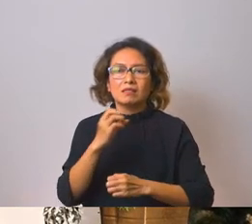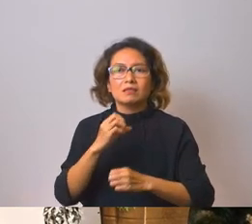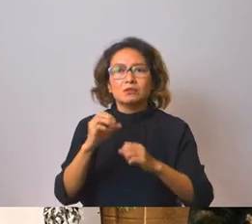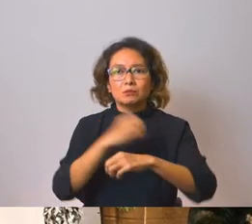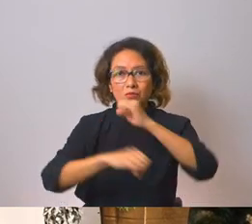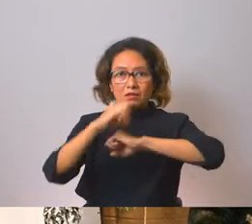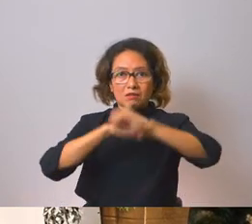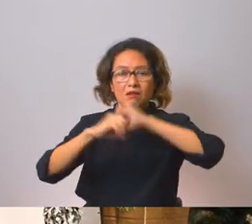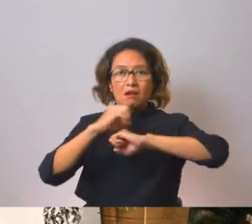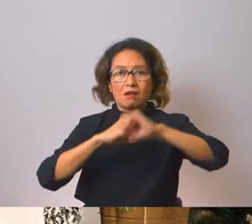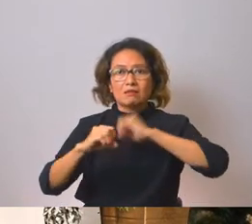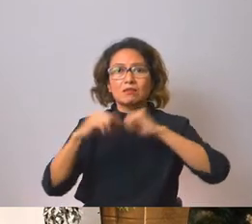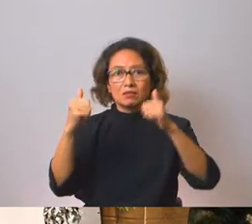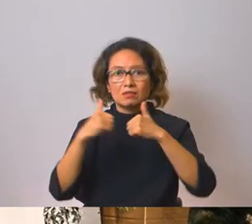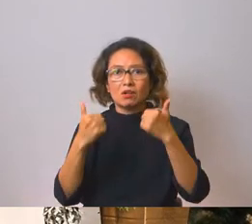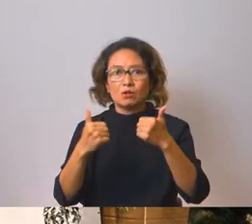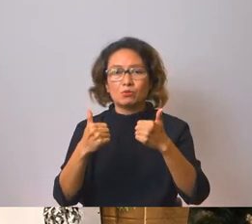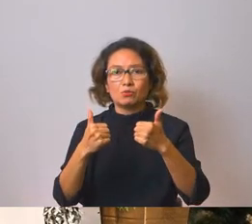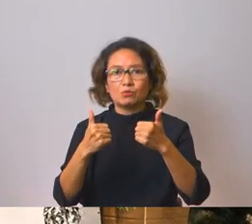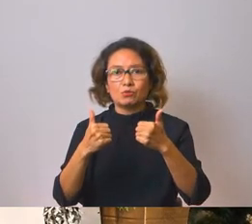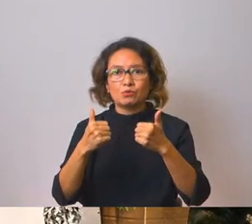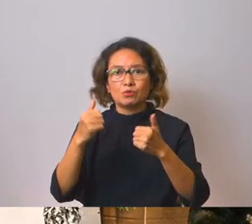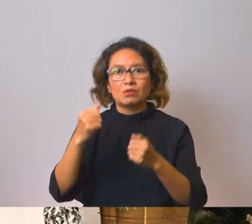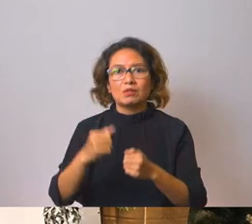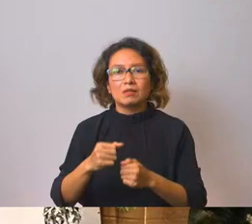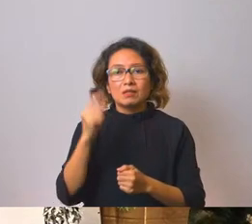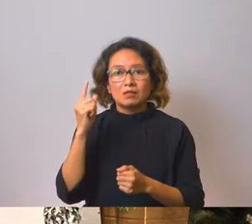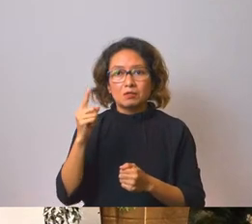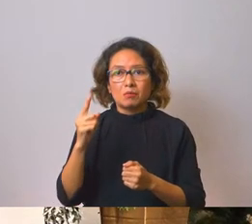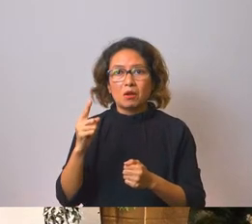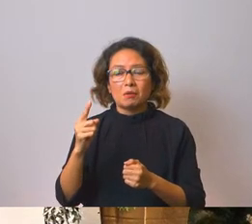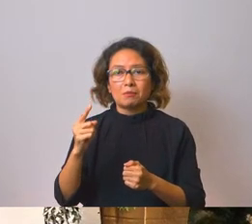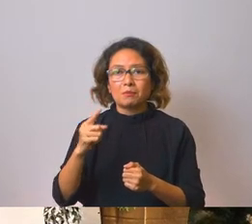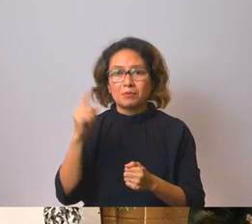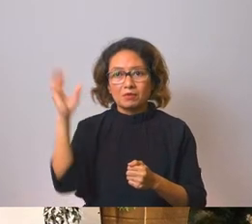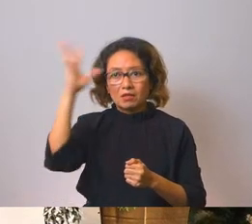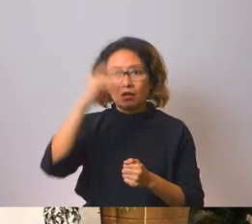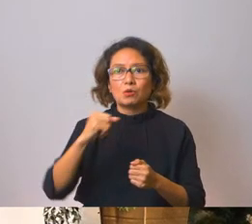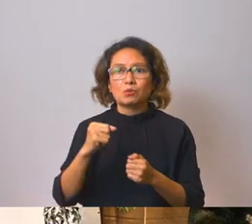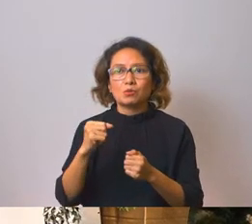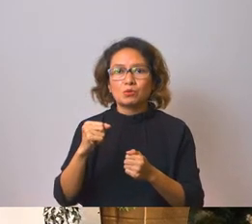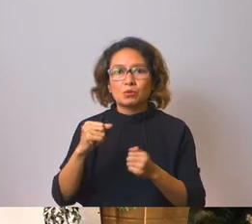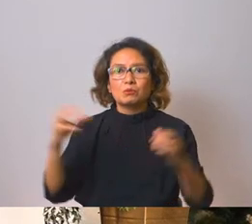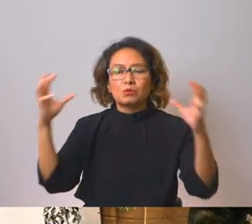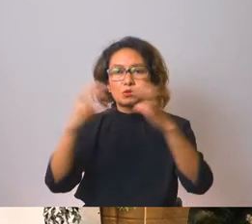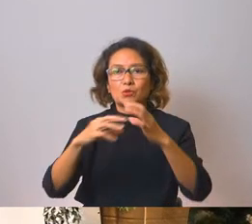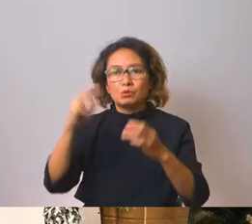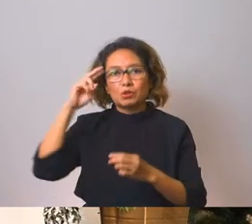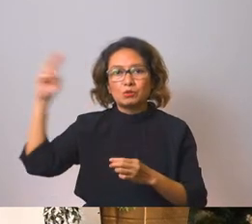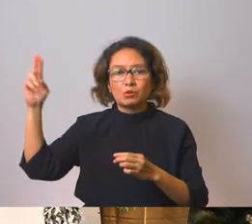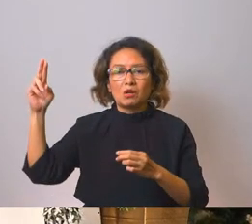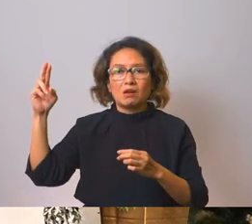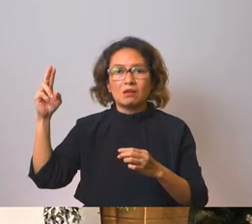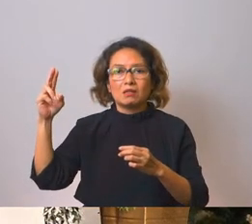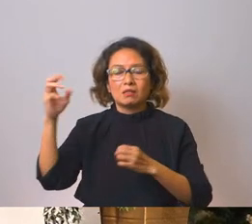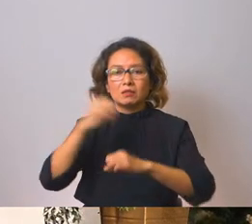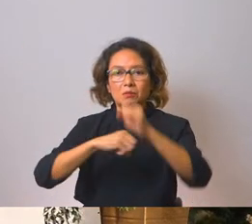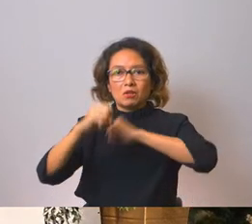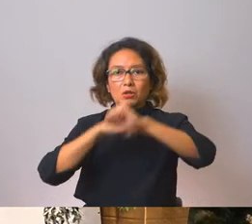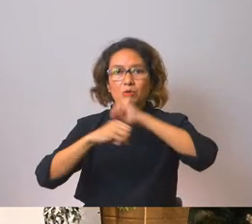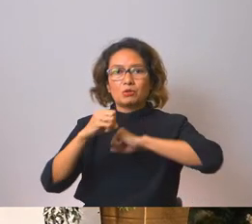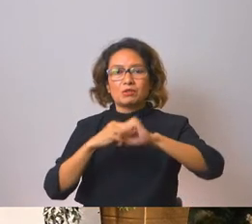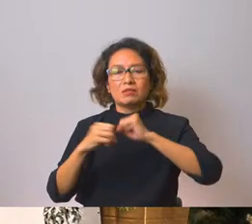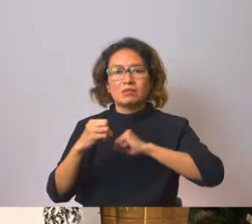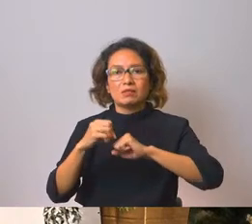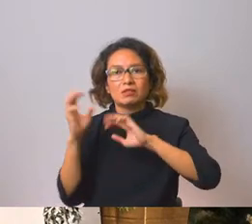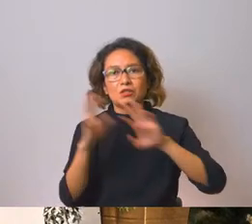pekerjaan Tuhan. Sebab kamu tahu bahwa dalam persekutuan dengan Tuhan, jerih payahmu tidak